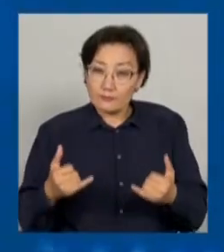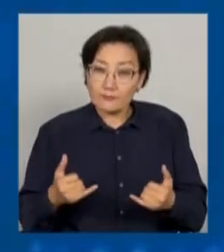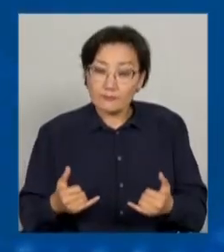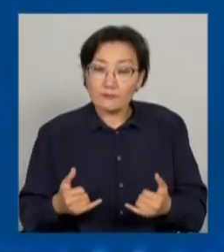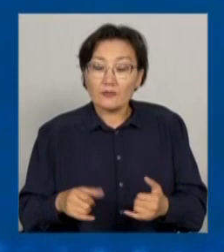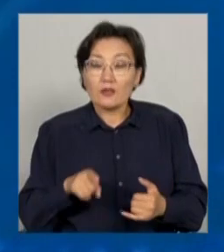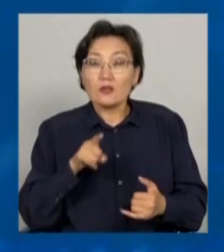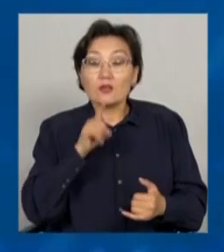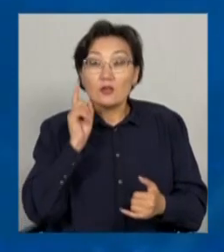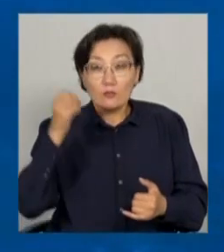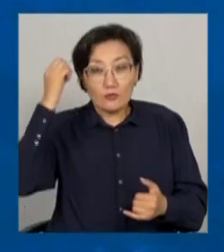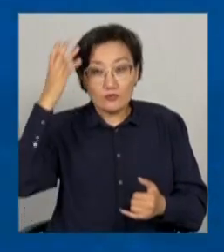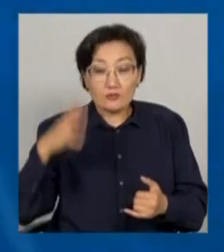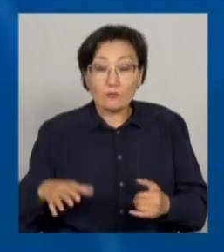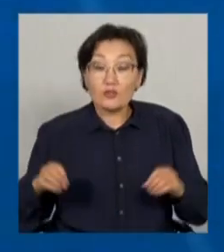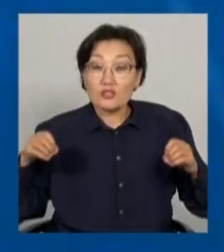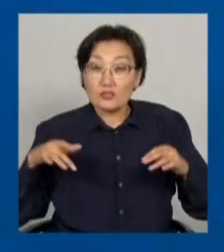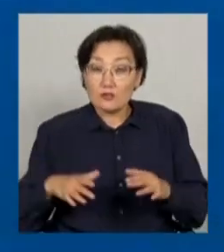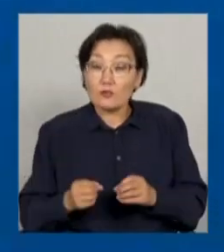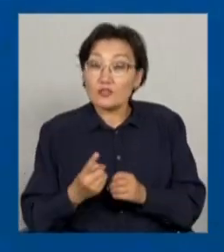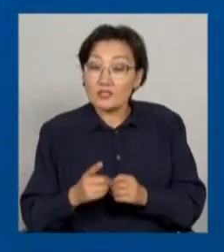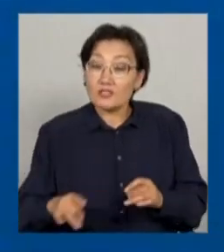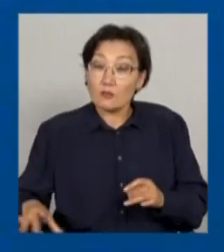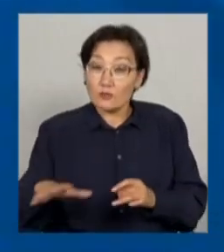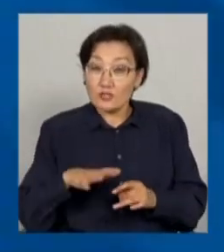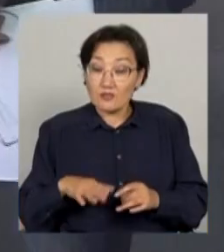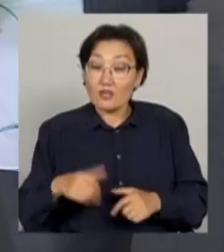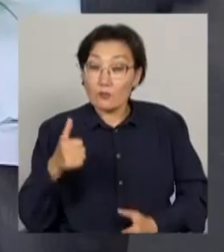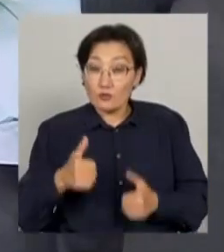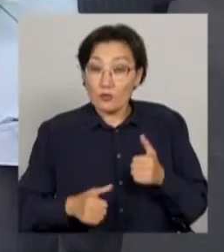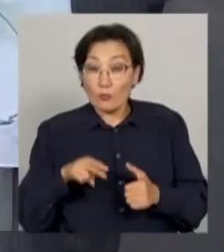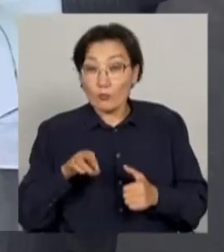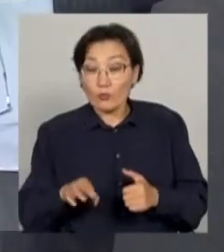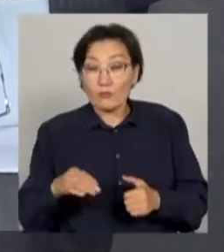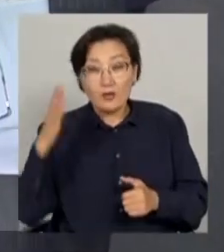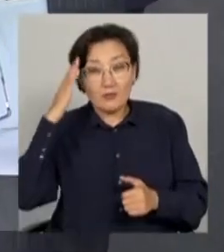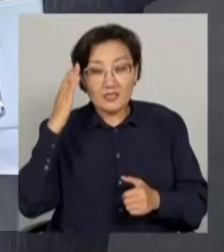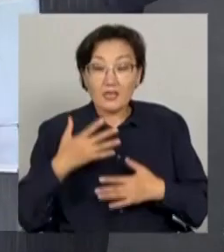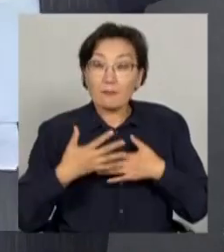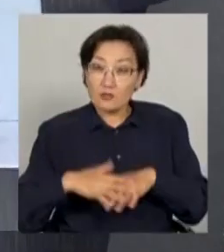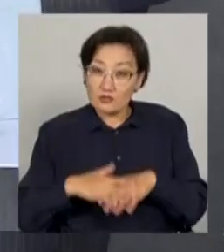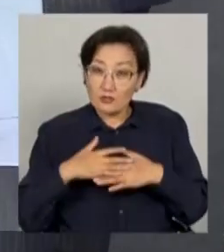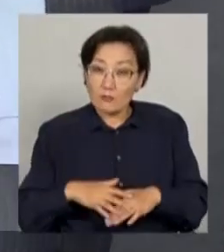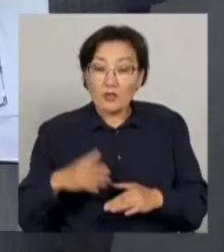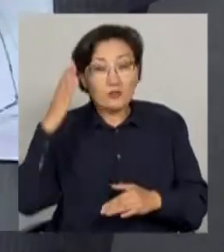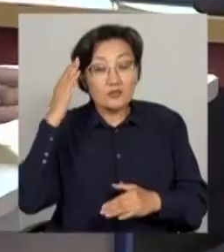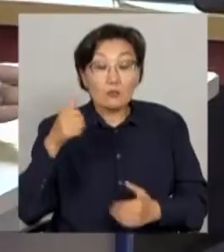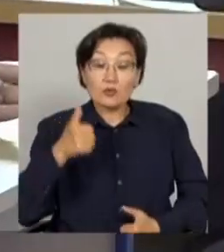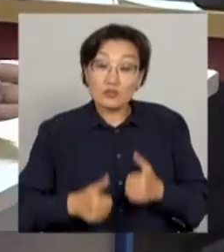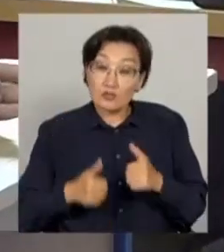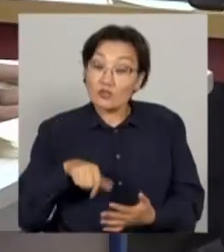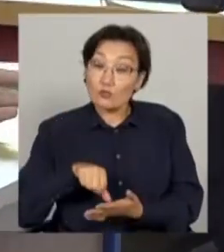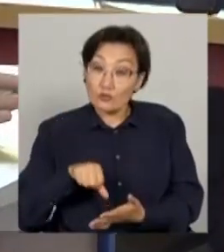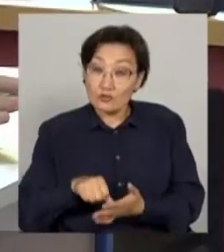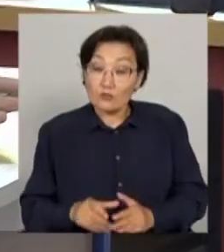честь. Юные гении со всей страны собрались на 11-е республиканские соревнования по ментальной математике. В интеллектуальном конкурсе